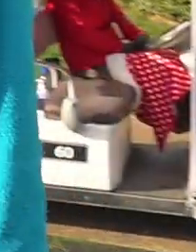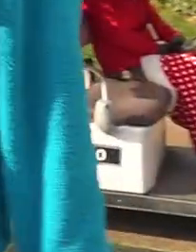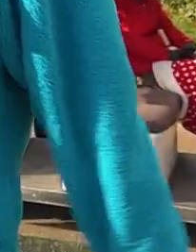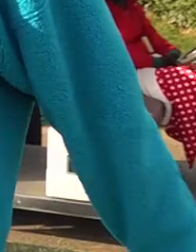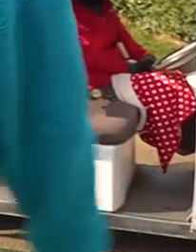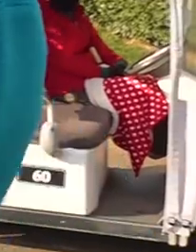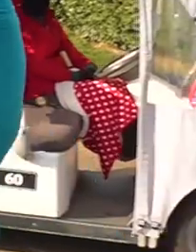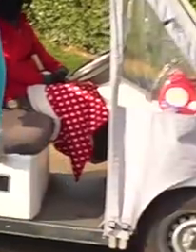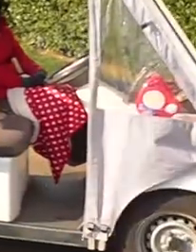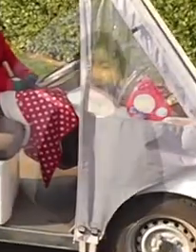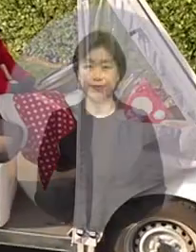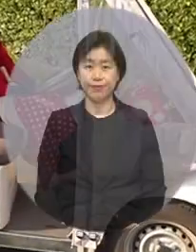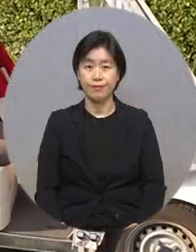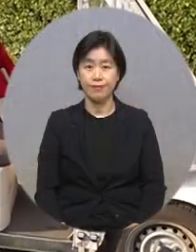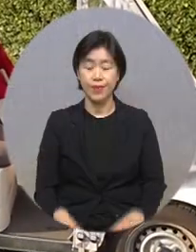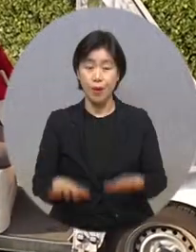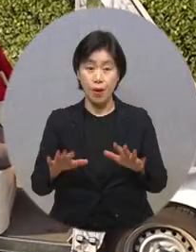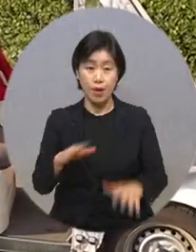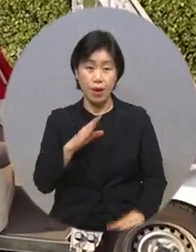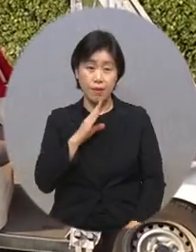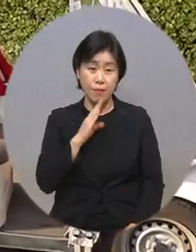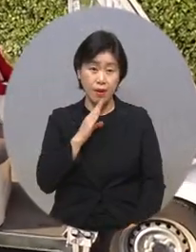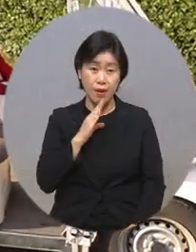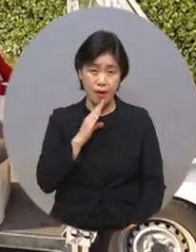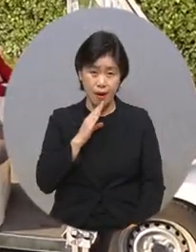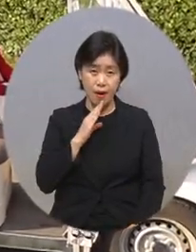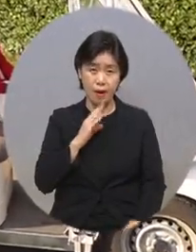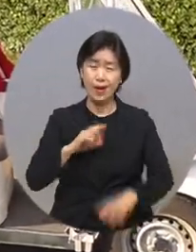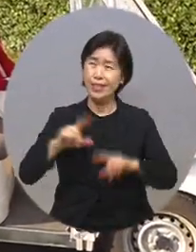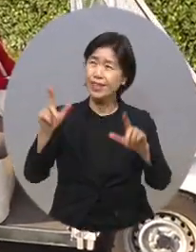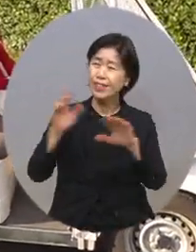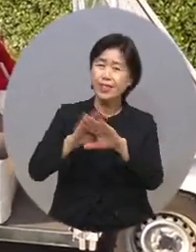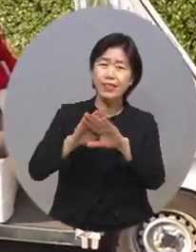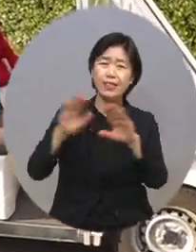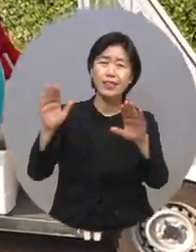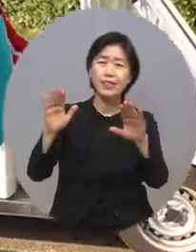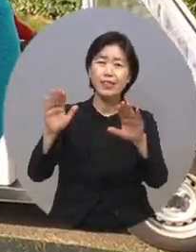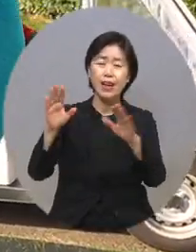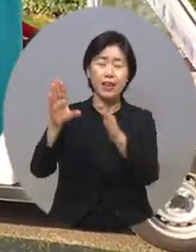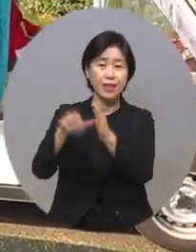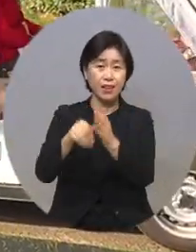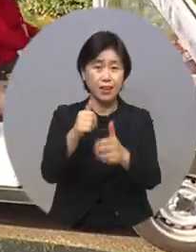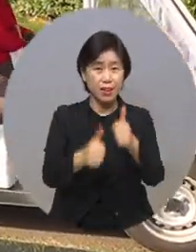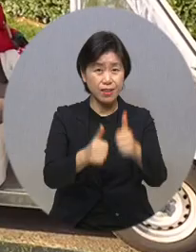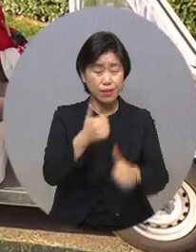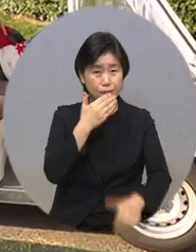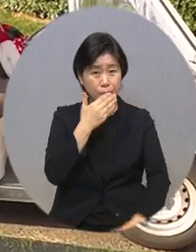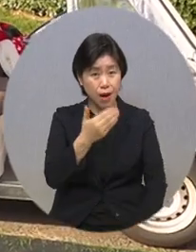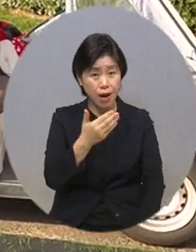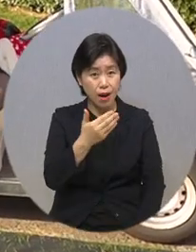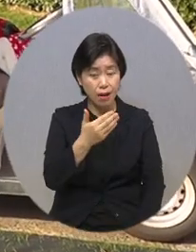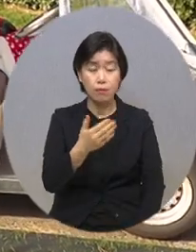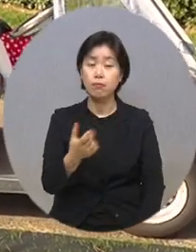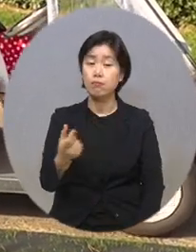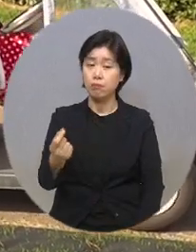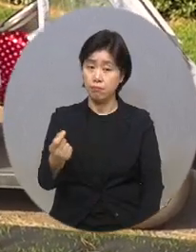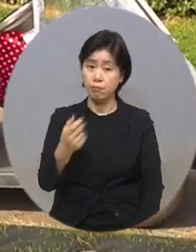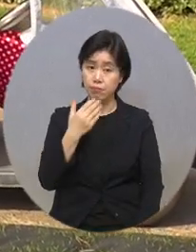야 정말 이런 날씨에 테스트 하나요? 하죠.